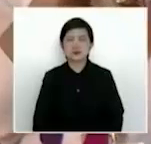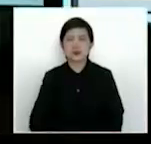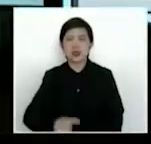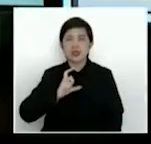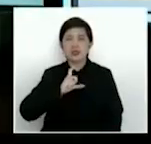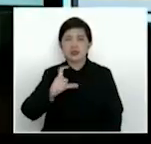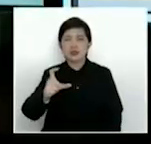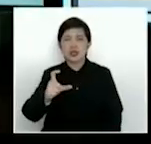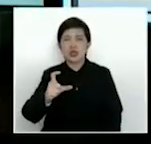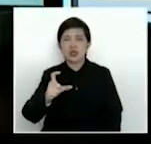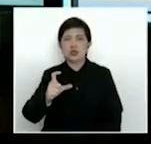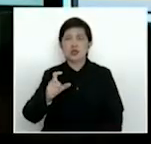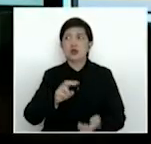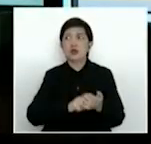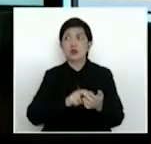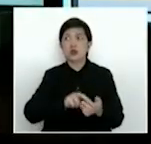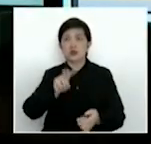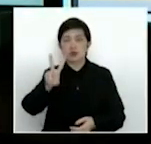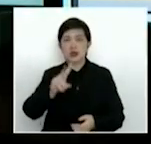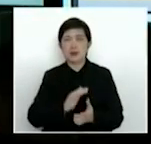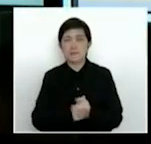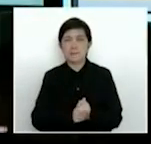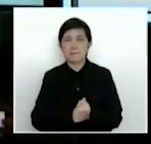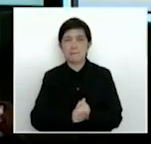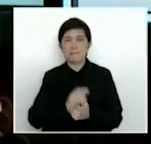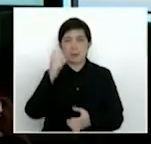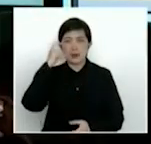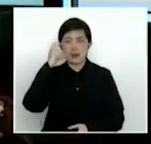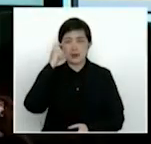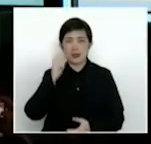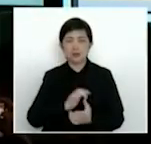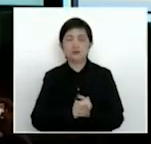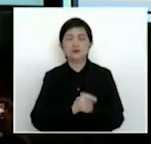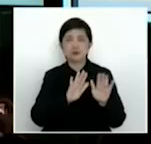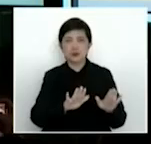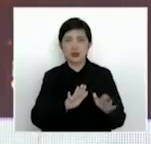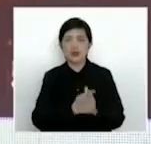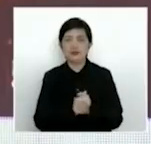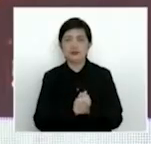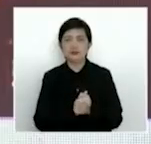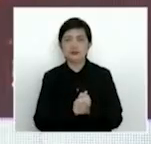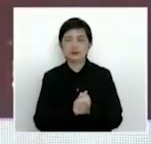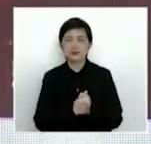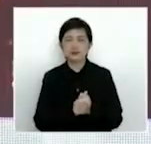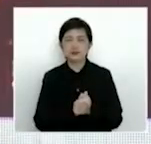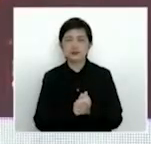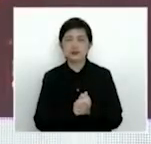calon gubernur nomor urut duak Oke tenang dulu boleh Oke